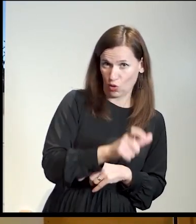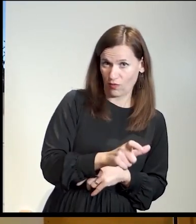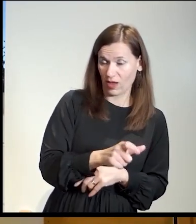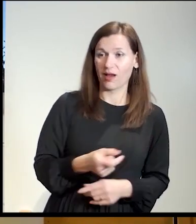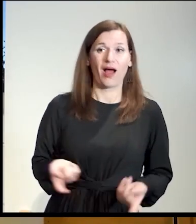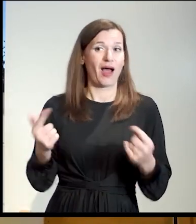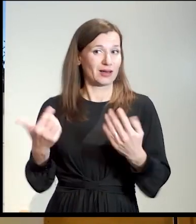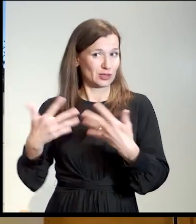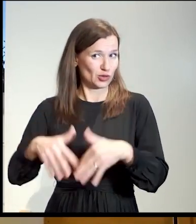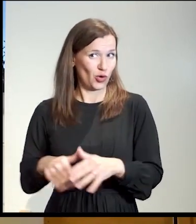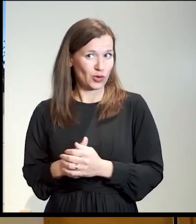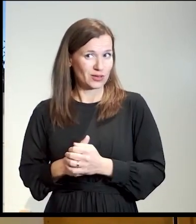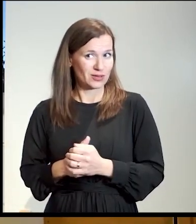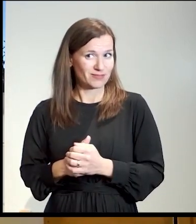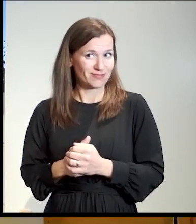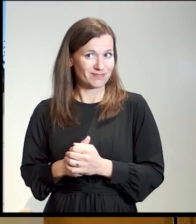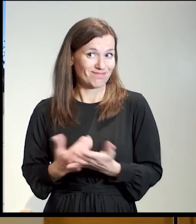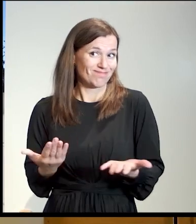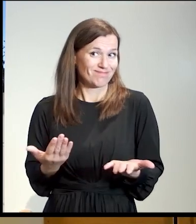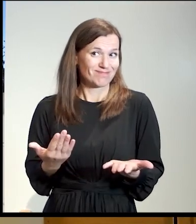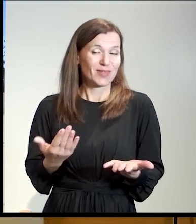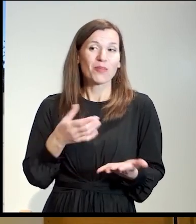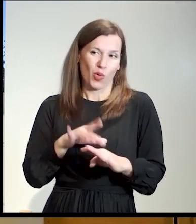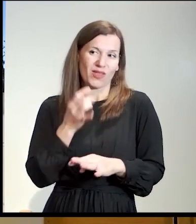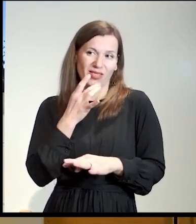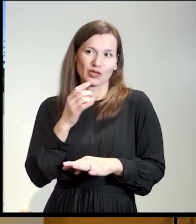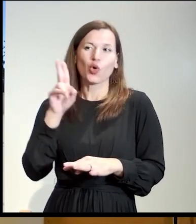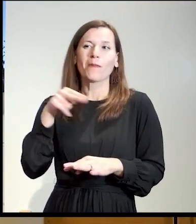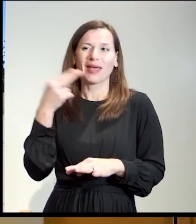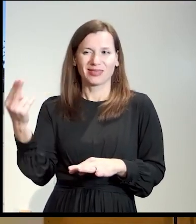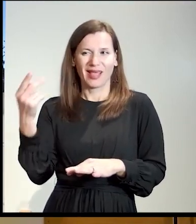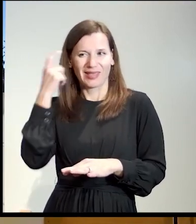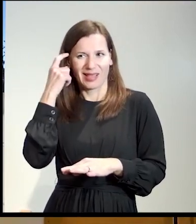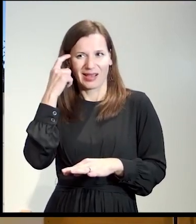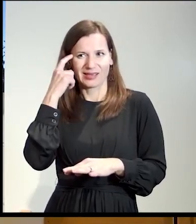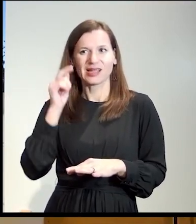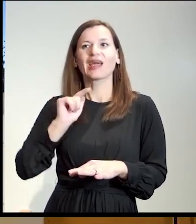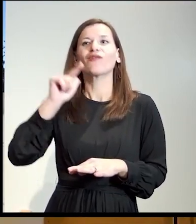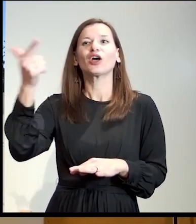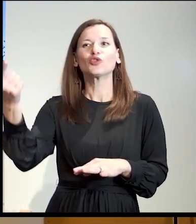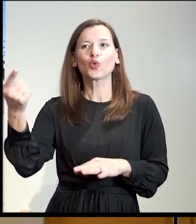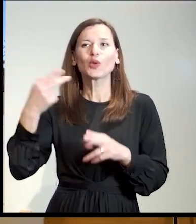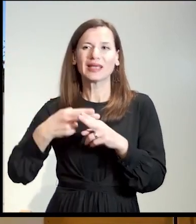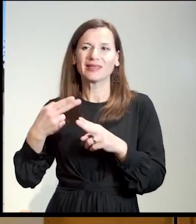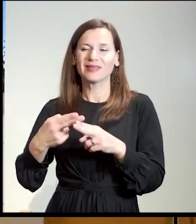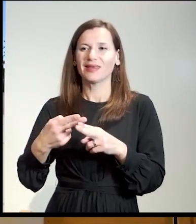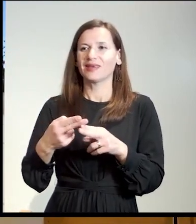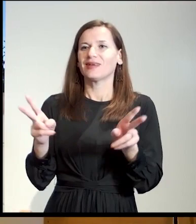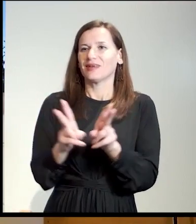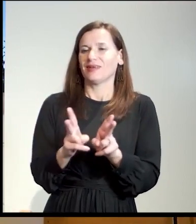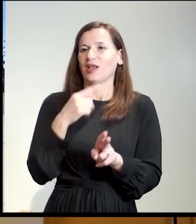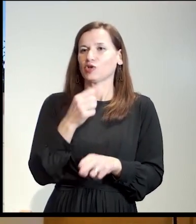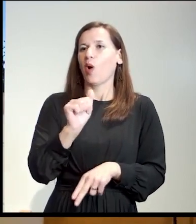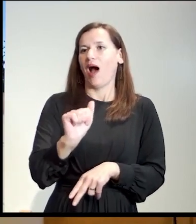stroj? Natančneje seveda umetna inteligenca, ki jo v tujini skrajšujejo v AI.